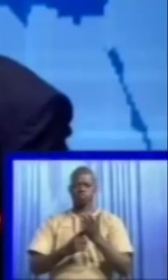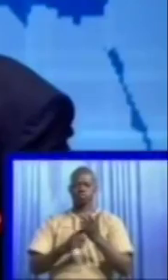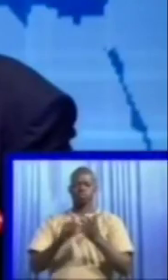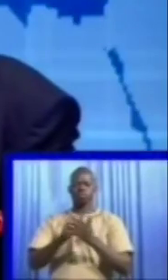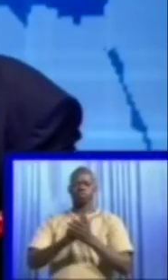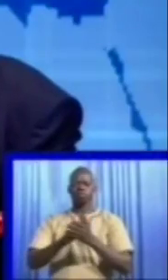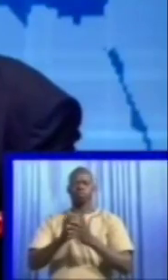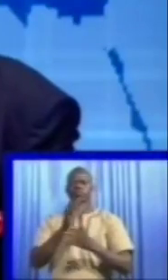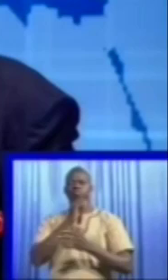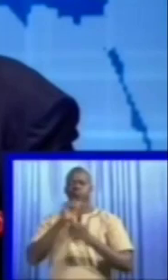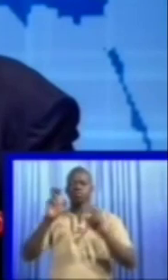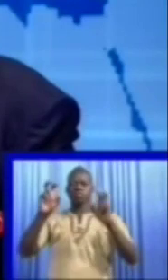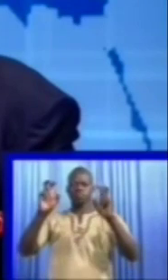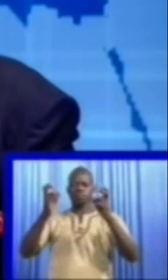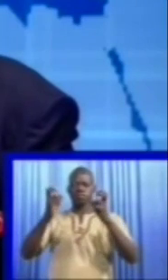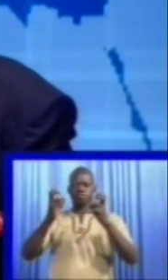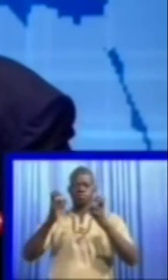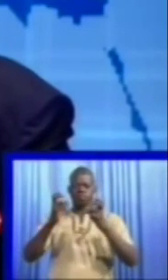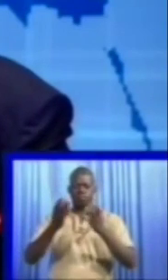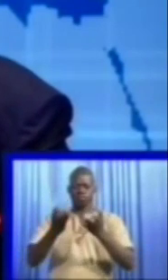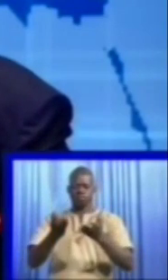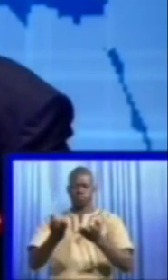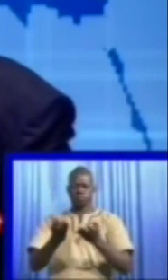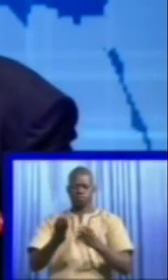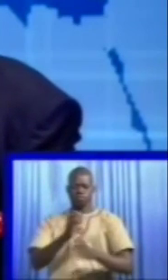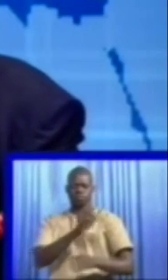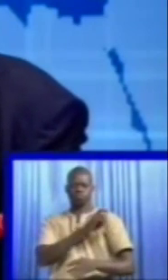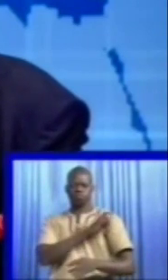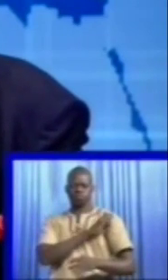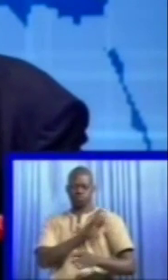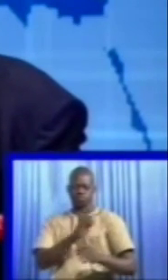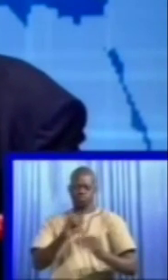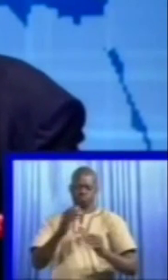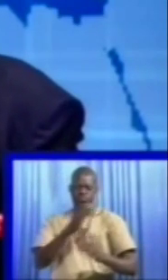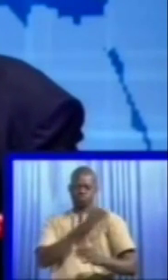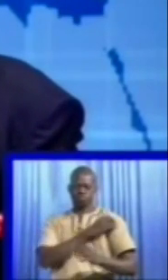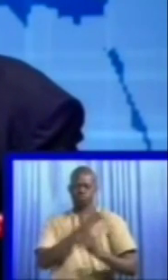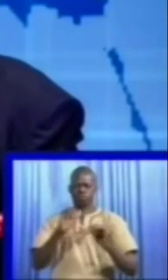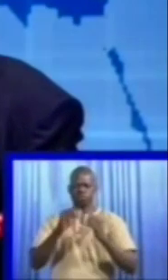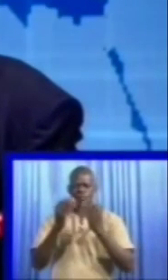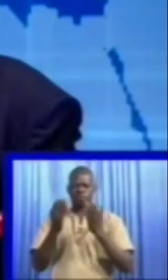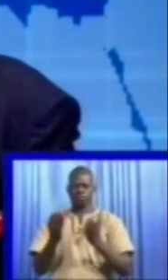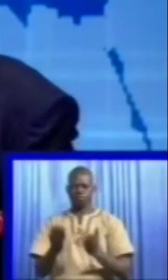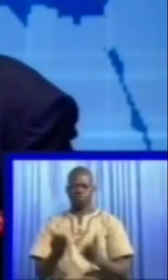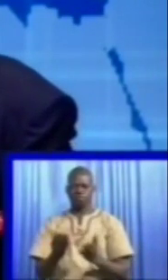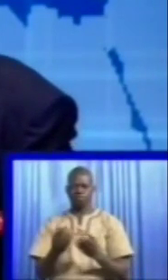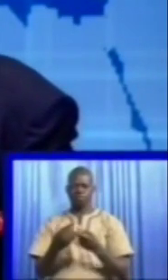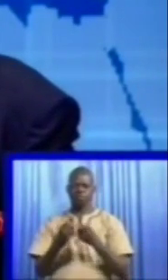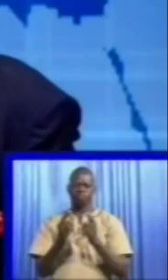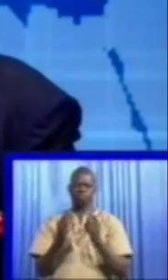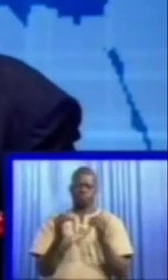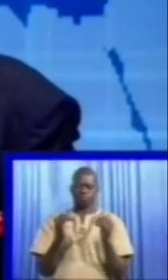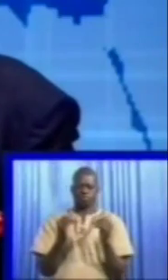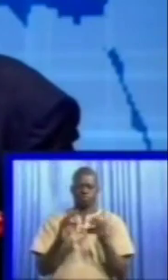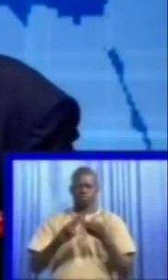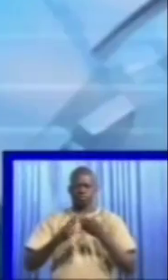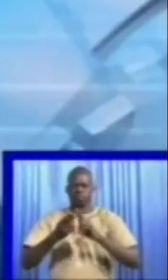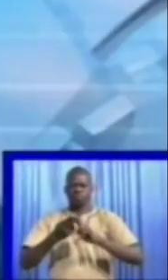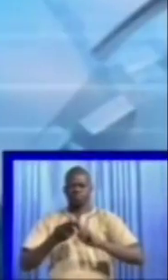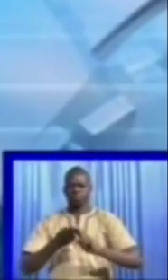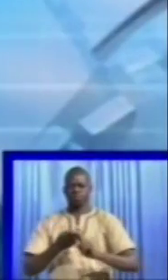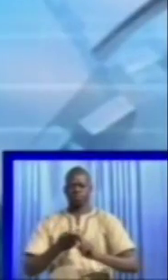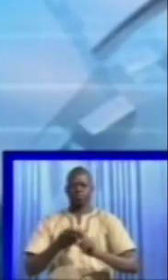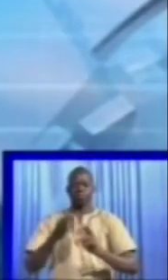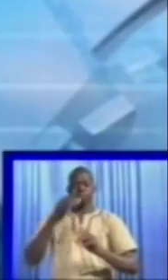titre, Jean Mio, le baron de la presse. Mais ça a inquiété mes camarades, d'ailleurs, parce que quand ils ont lu